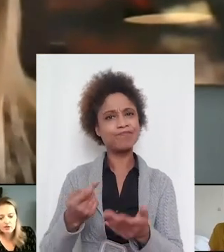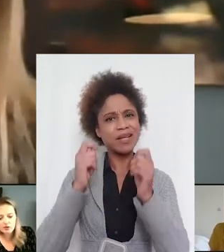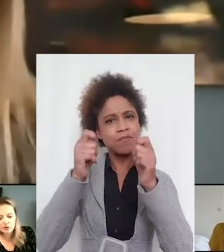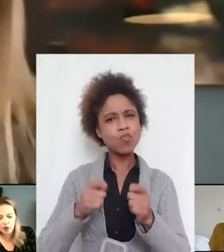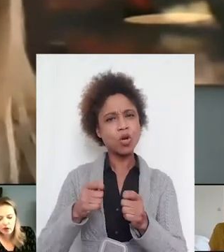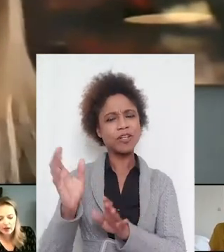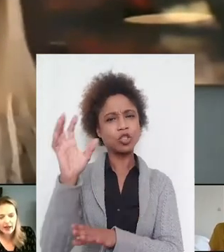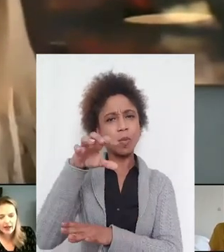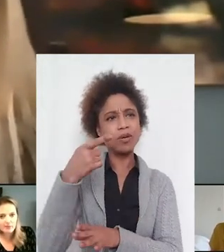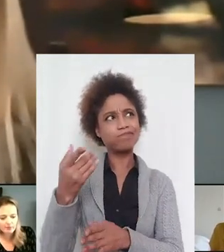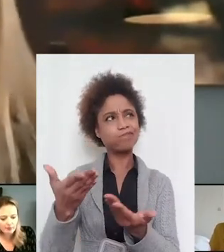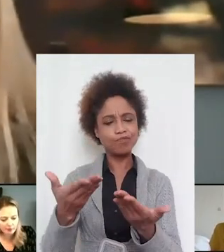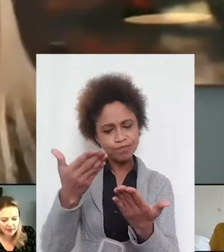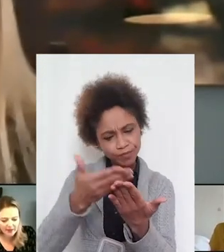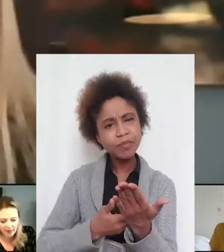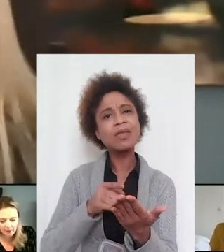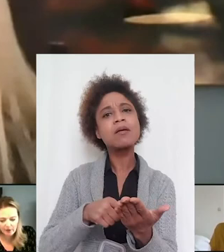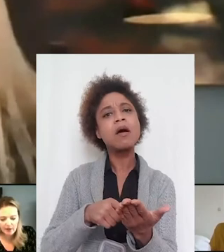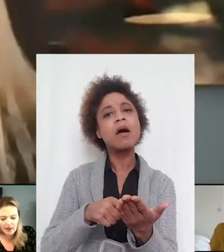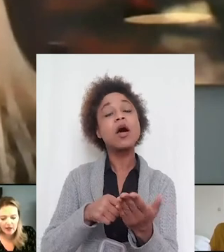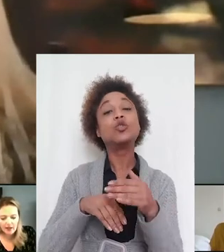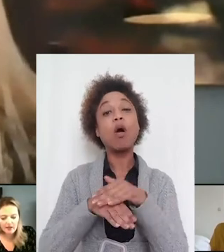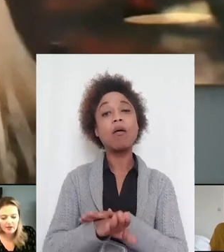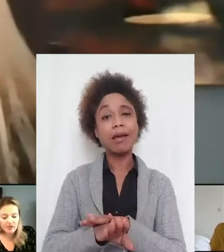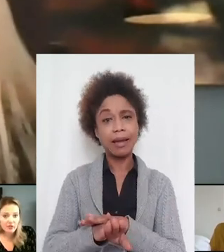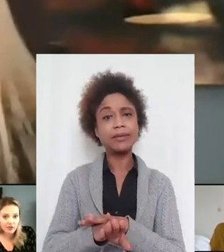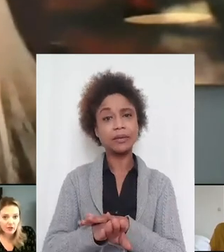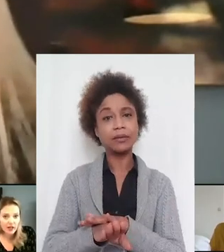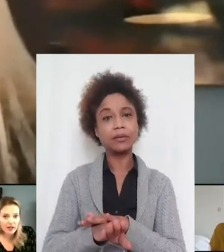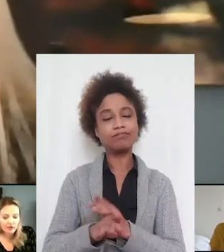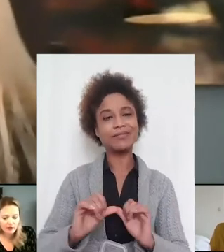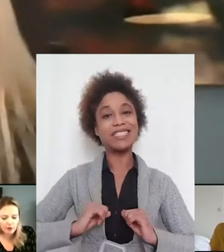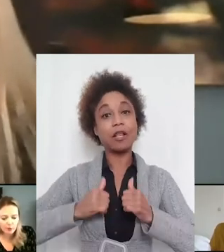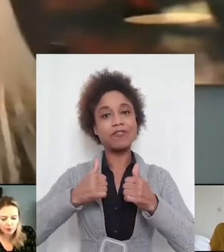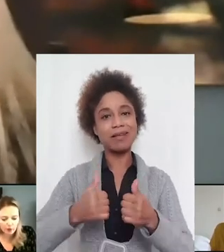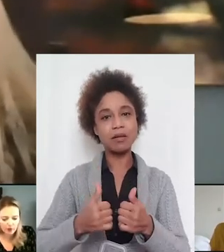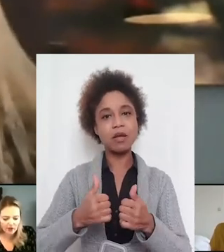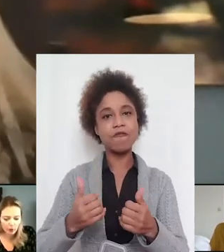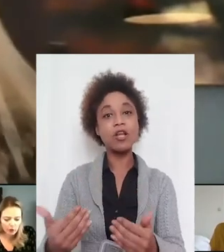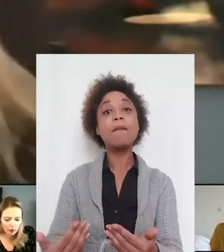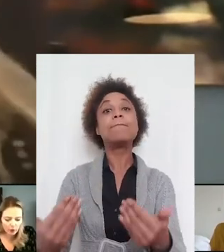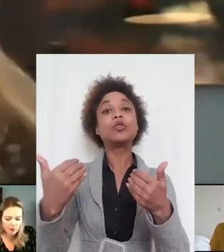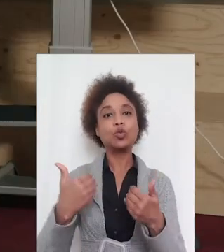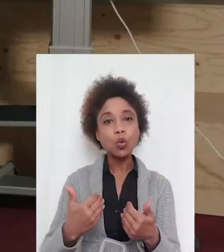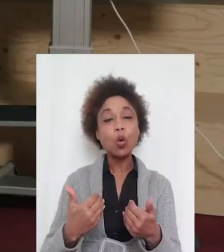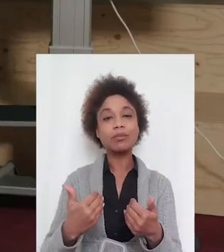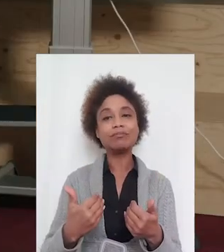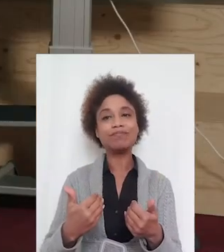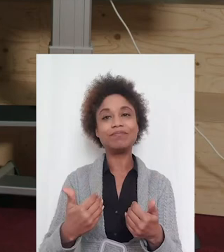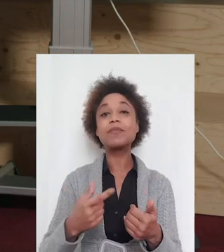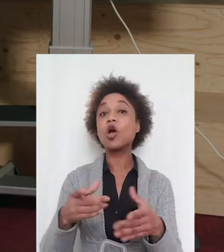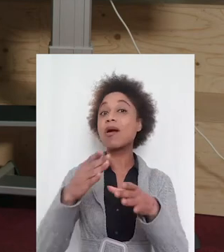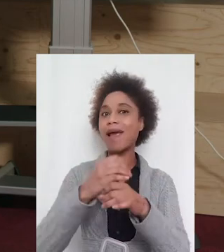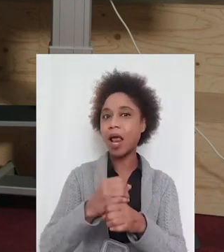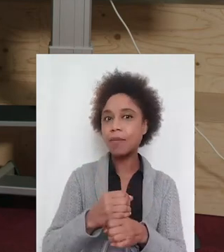de toegankelijkheid met name en de zelfstandigheid van de bezoeker ten goede komt en enorm